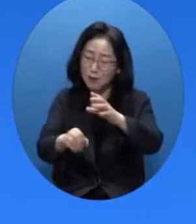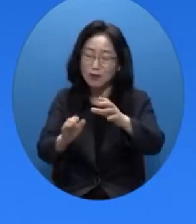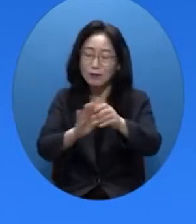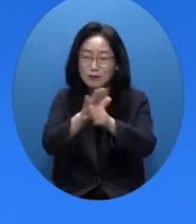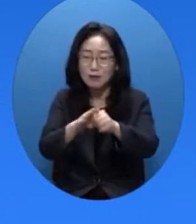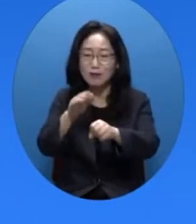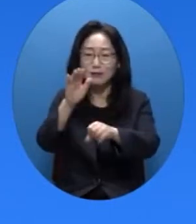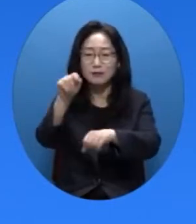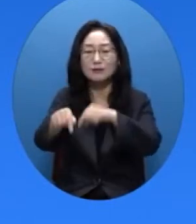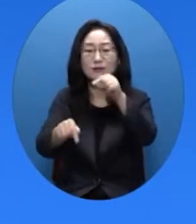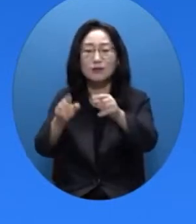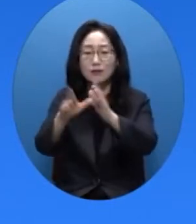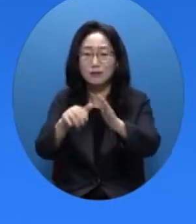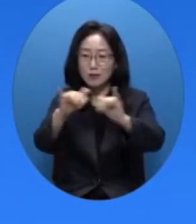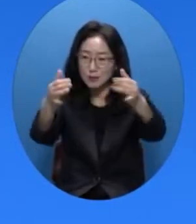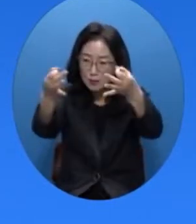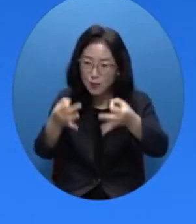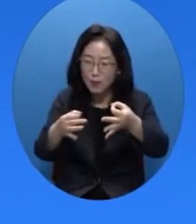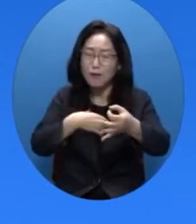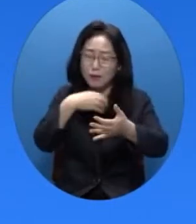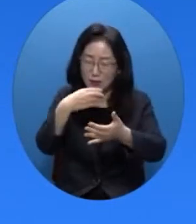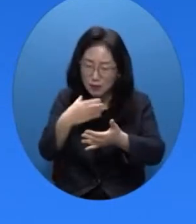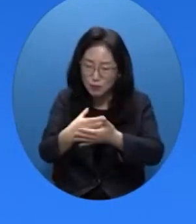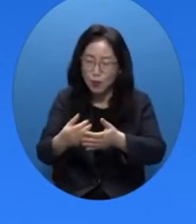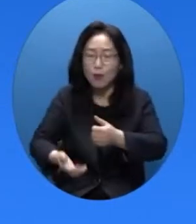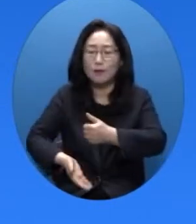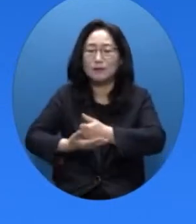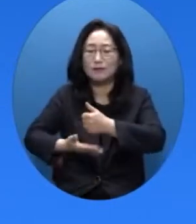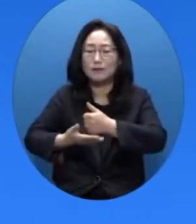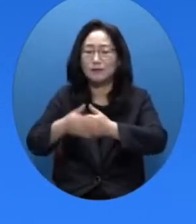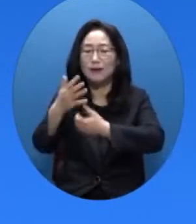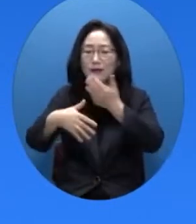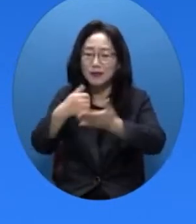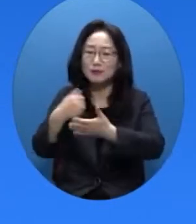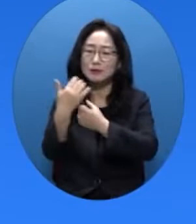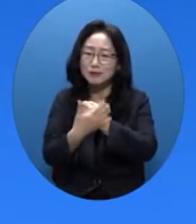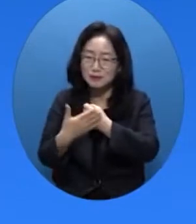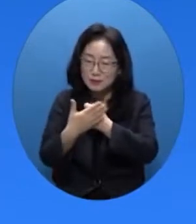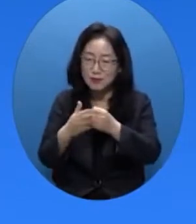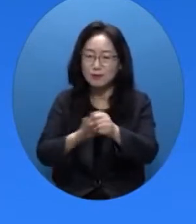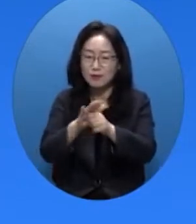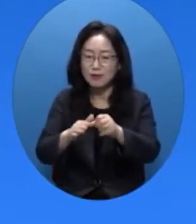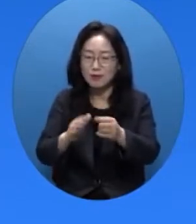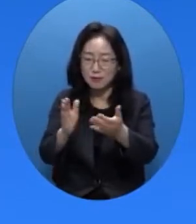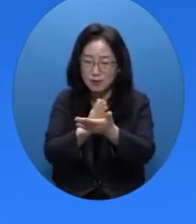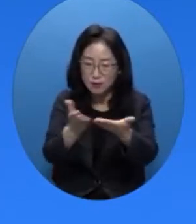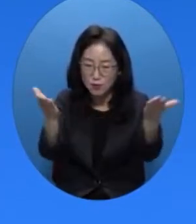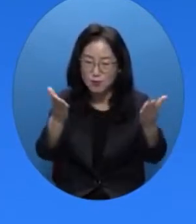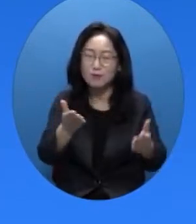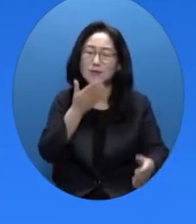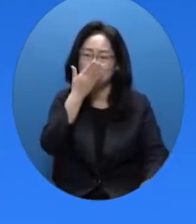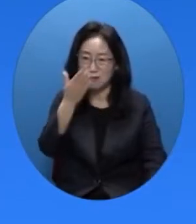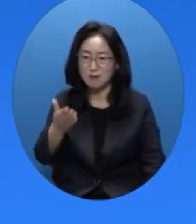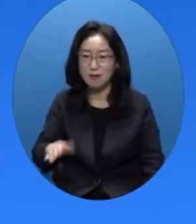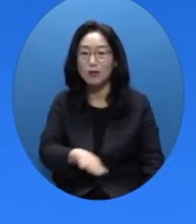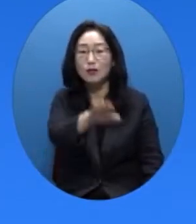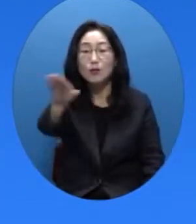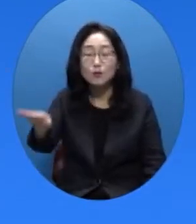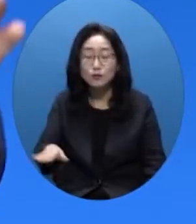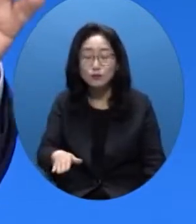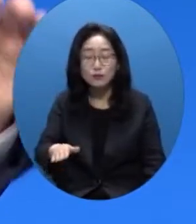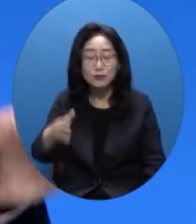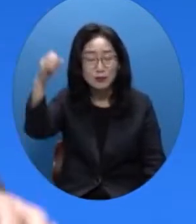사람들의 감동하고 거기에 박수를 보내고 하나님의 은혜와 사랑을 나눌 수 있게 되는 것입니다 여러분 빛의 자녀입니다